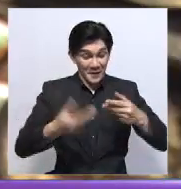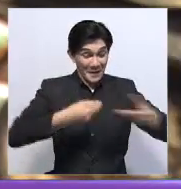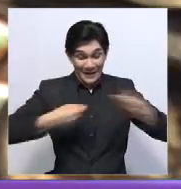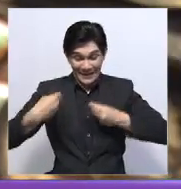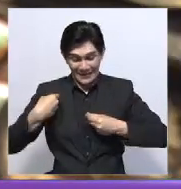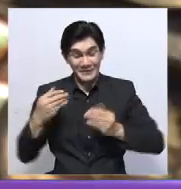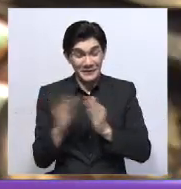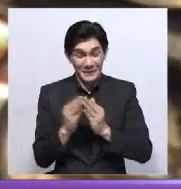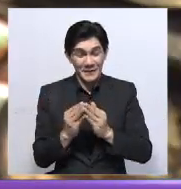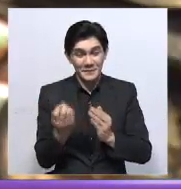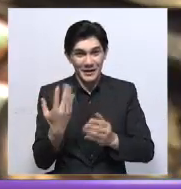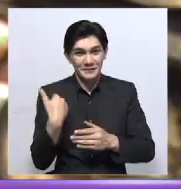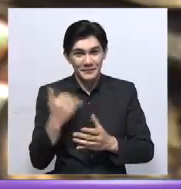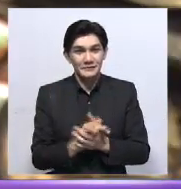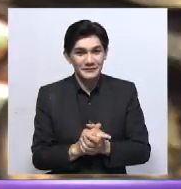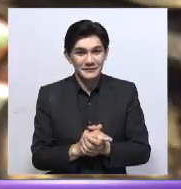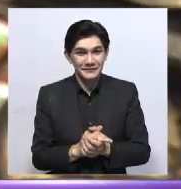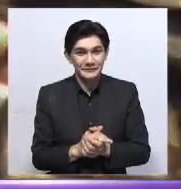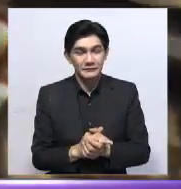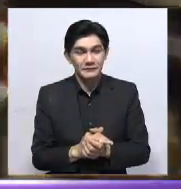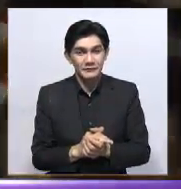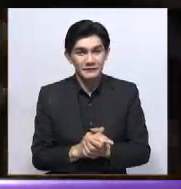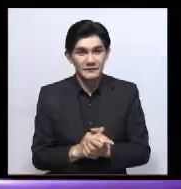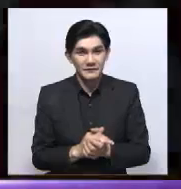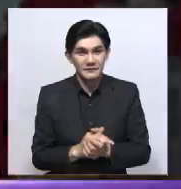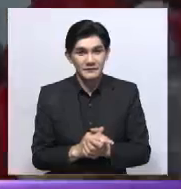ได้พอสมควร